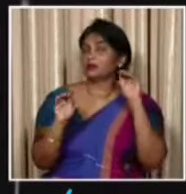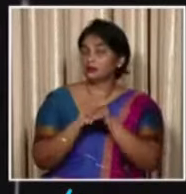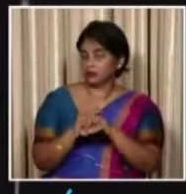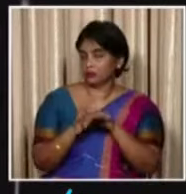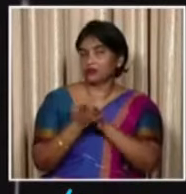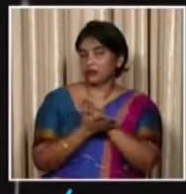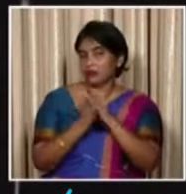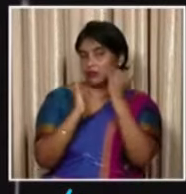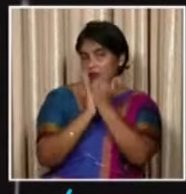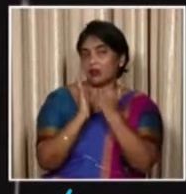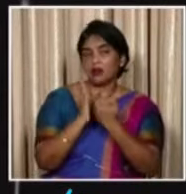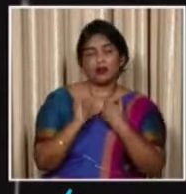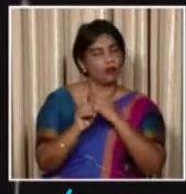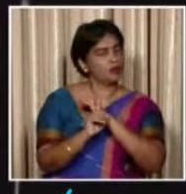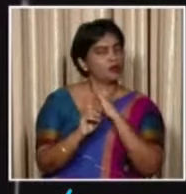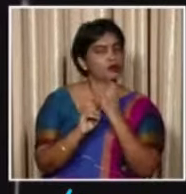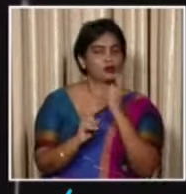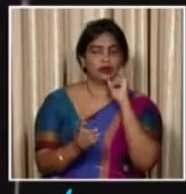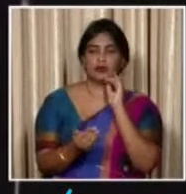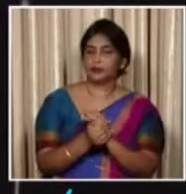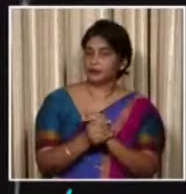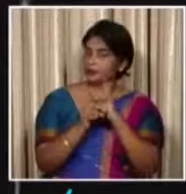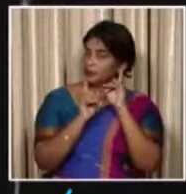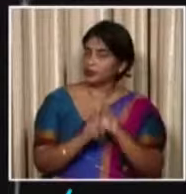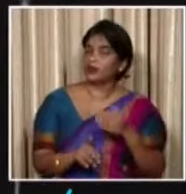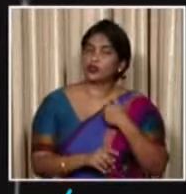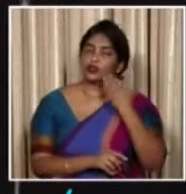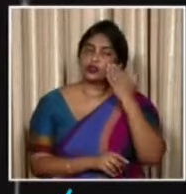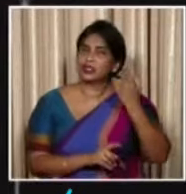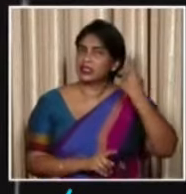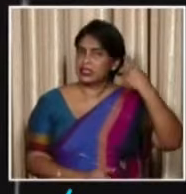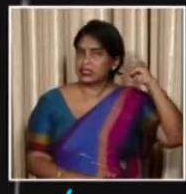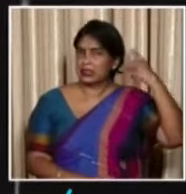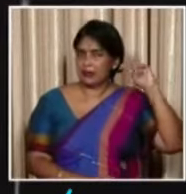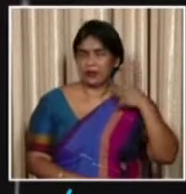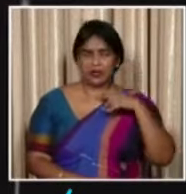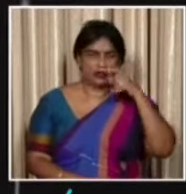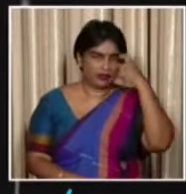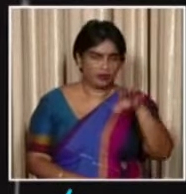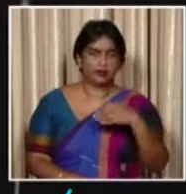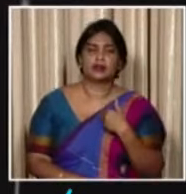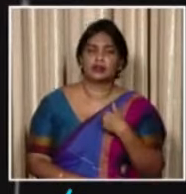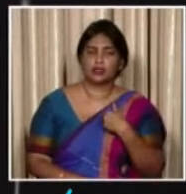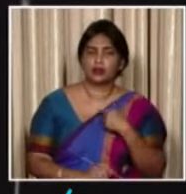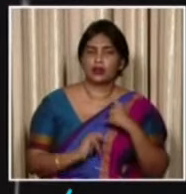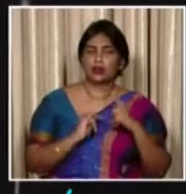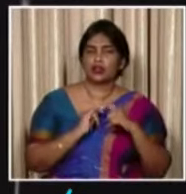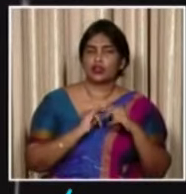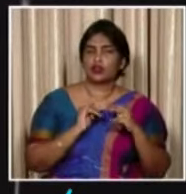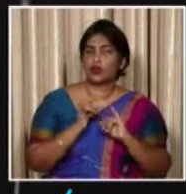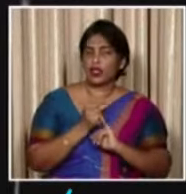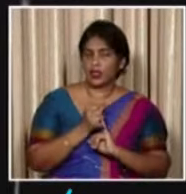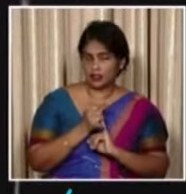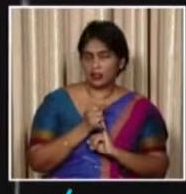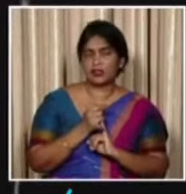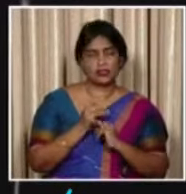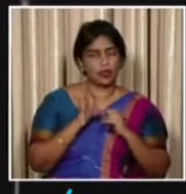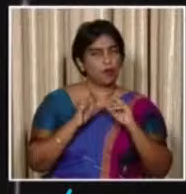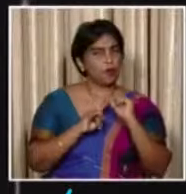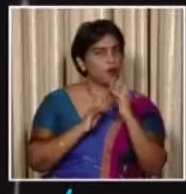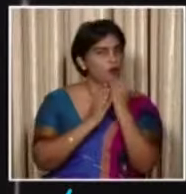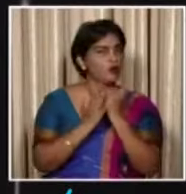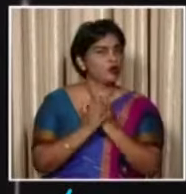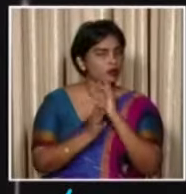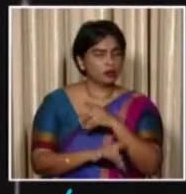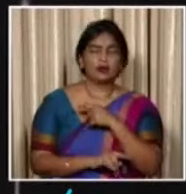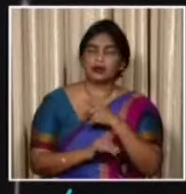තමයි අපේ සංස්කෘතිය රැකෙන්නේ. ඒ වගේම තමයි අපි දකිනවා ඊයේ පෙරේදා මම දැක්කා US taxpayer funded program කියලා එකක් තියෙනවා